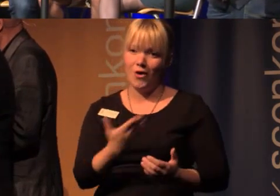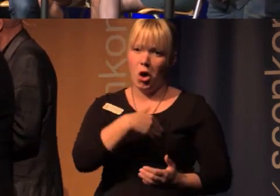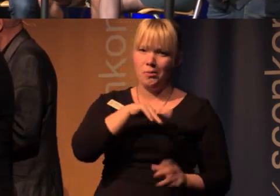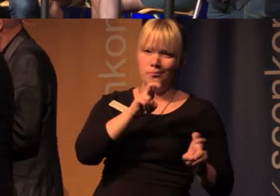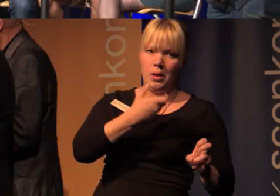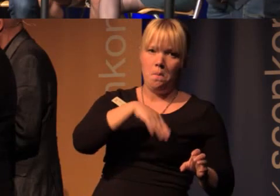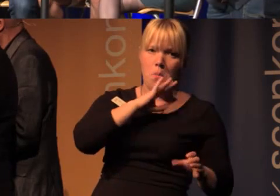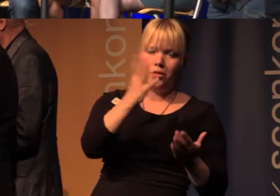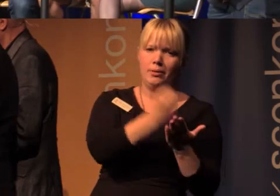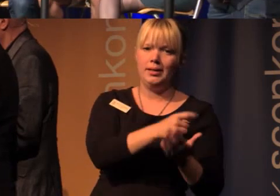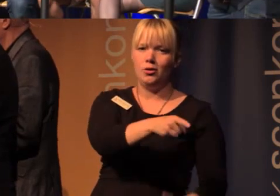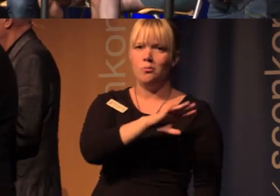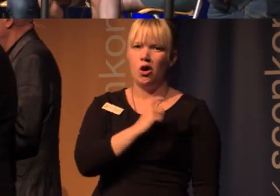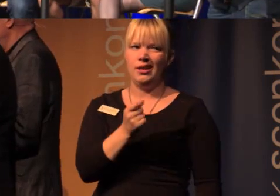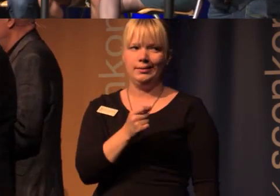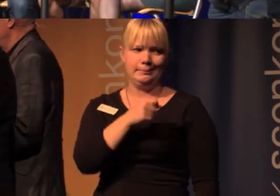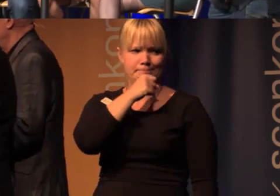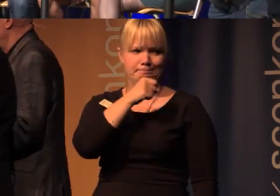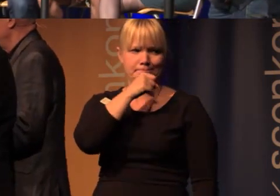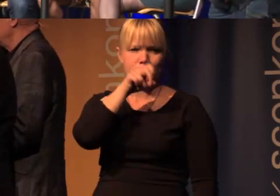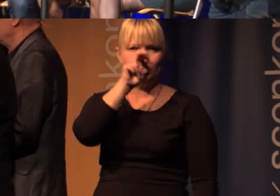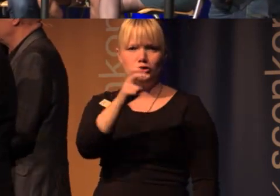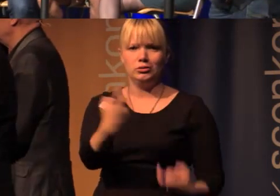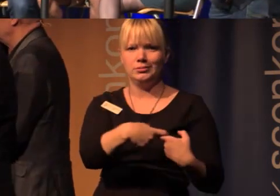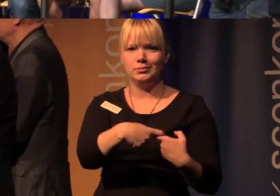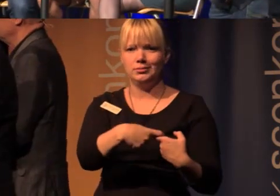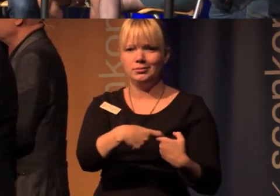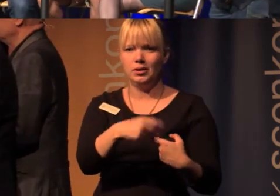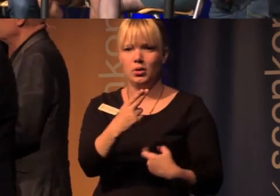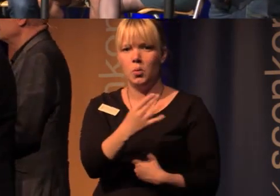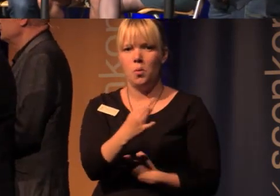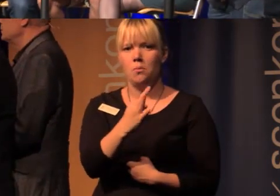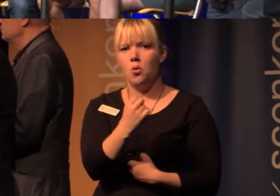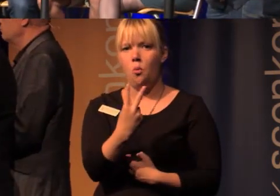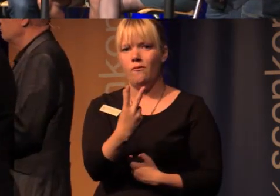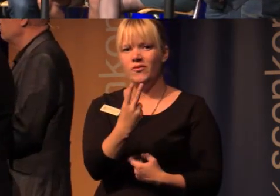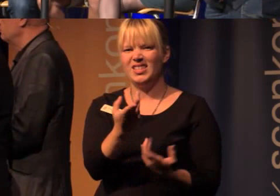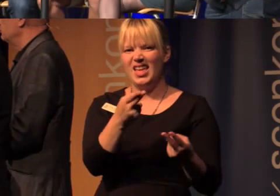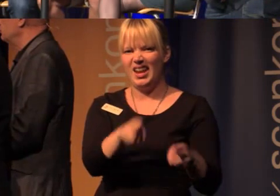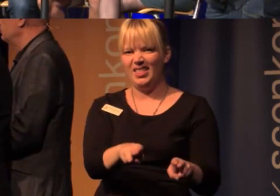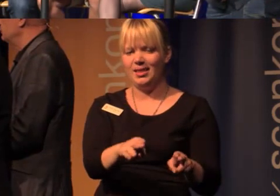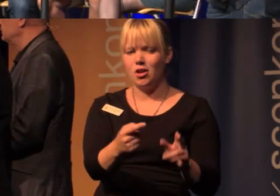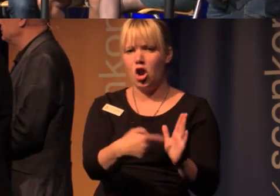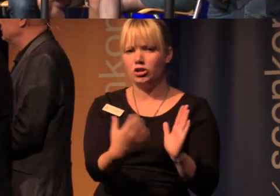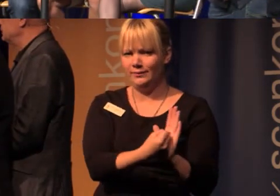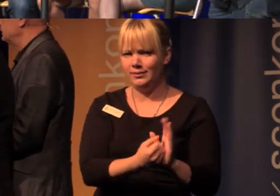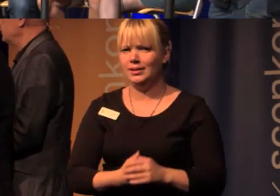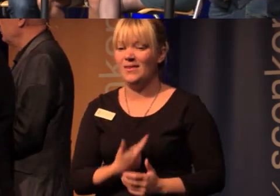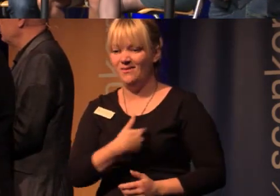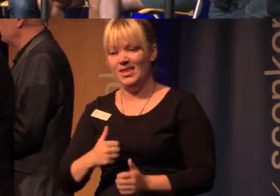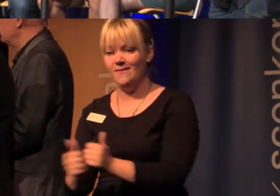ofta har en ganska förlegad syn på upphovsrättslagstiftningen. Till exempel så är det